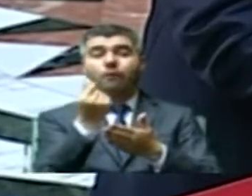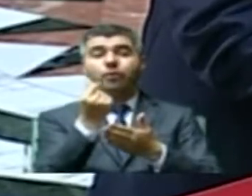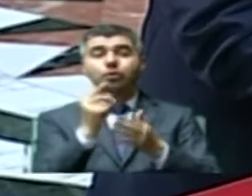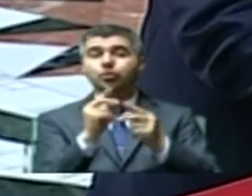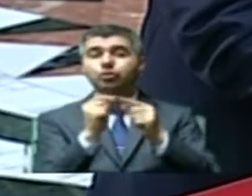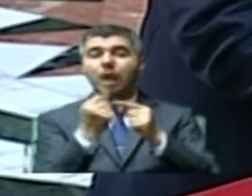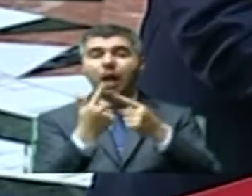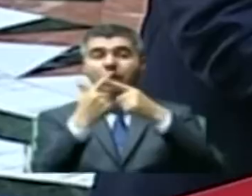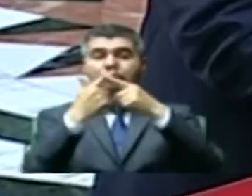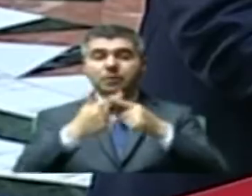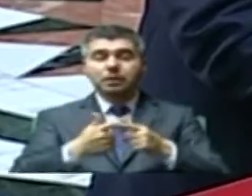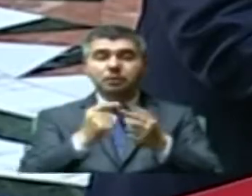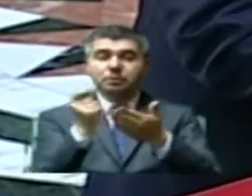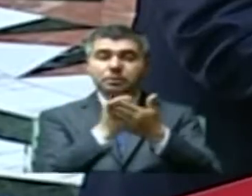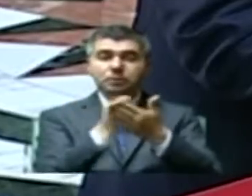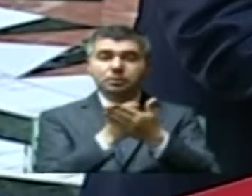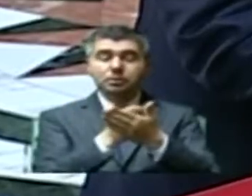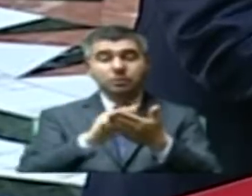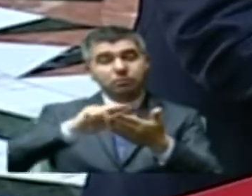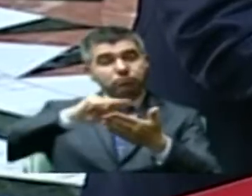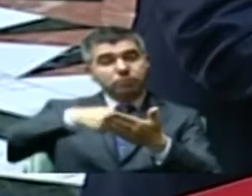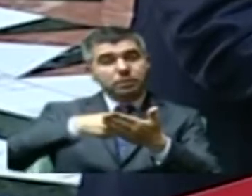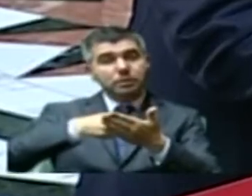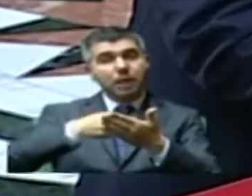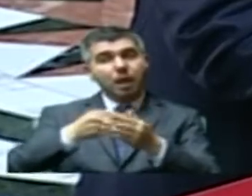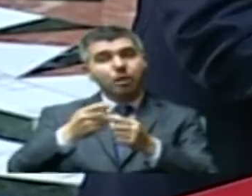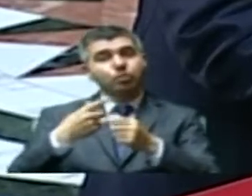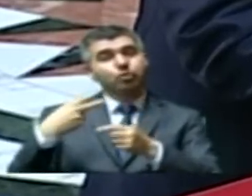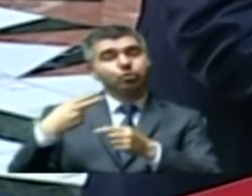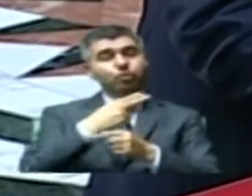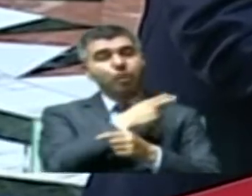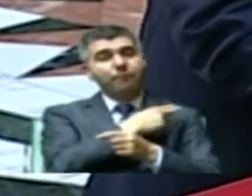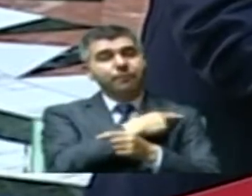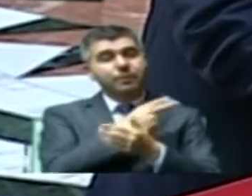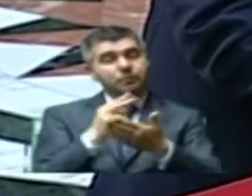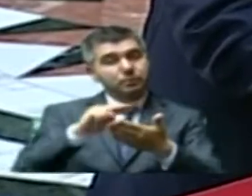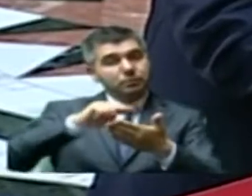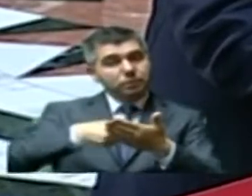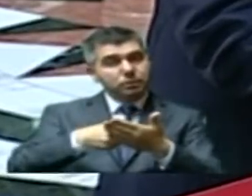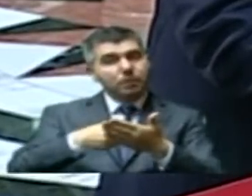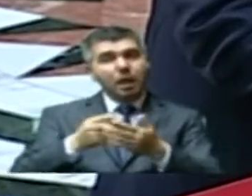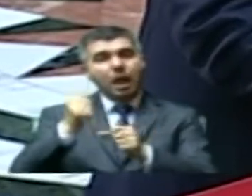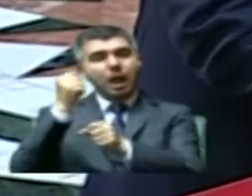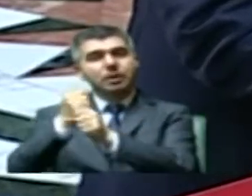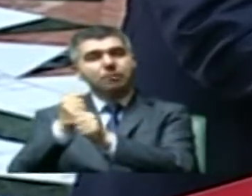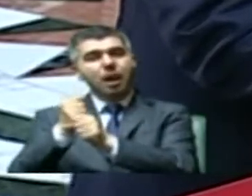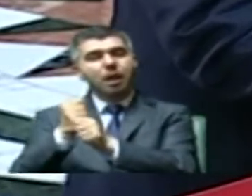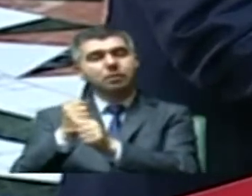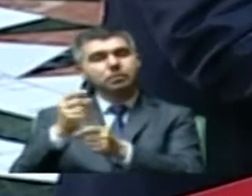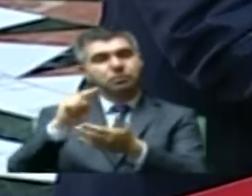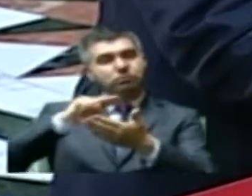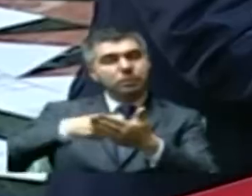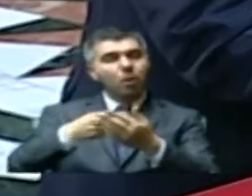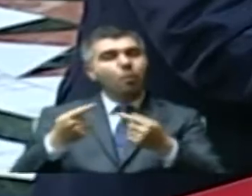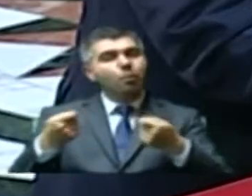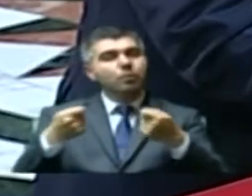نسخ يتم توقيعها من طرف المشغل والأجير مع المصادقة على صحة إمضائها ويوقعها